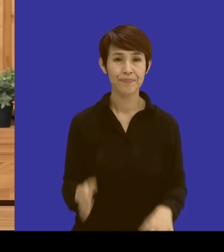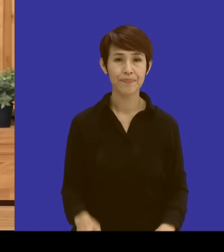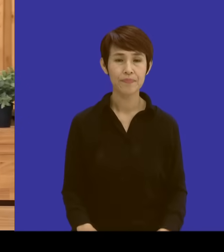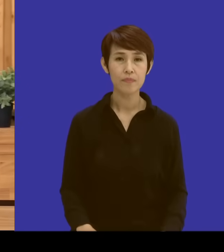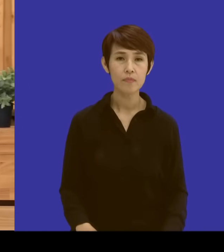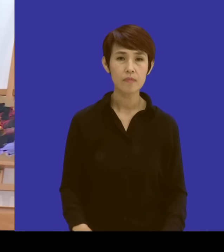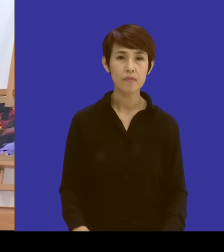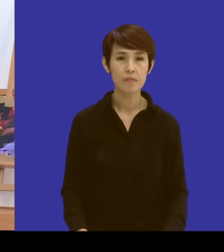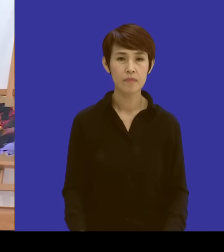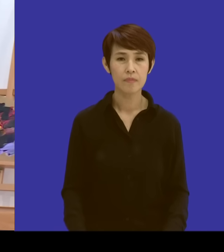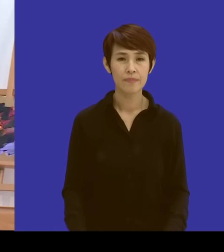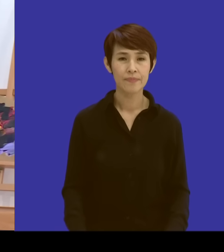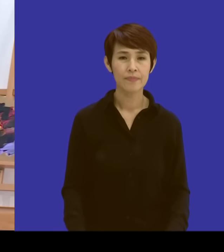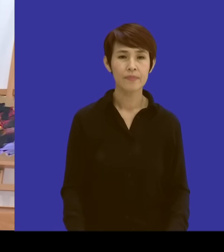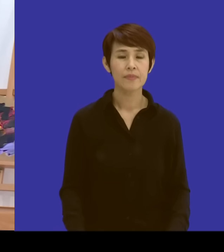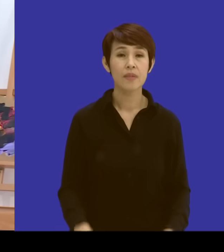그걸